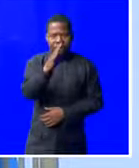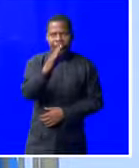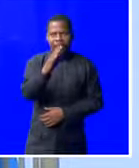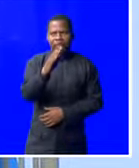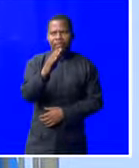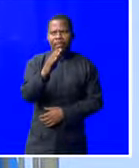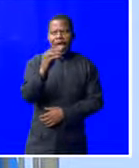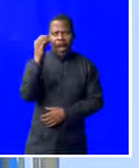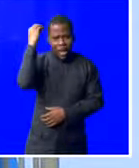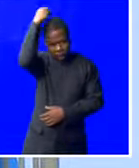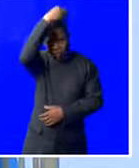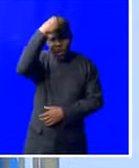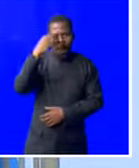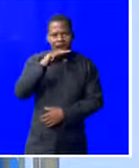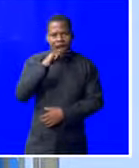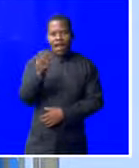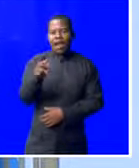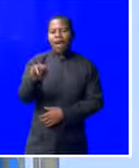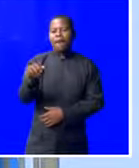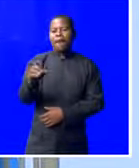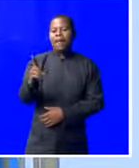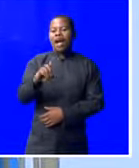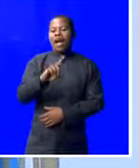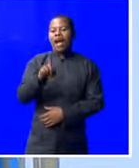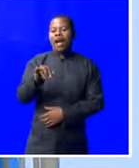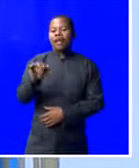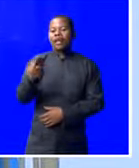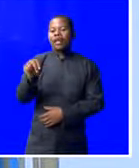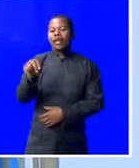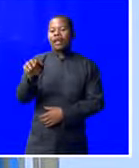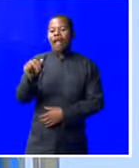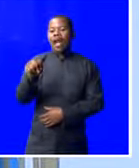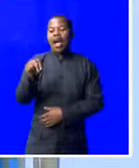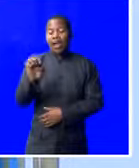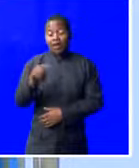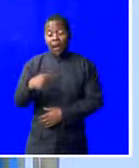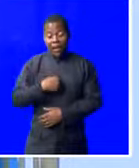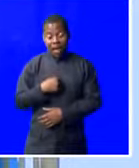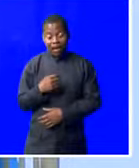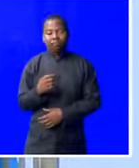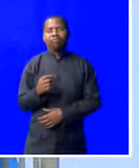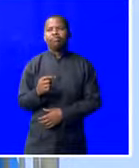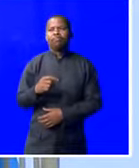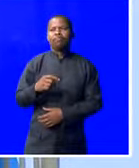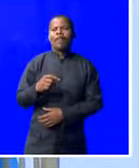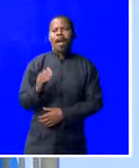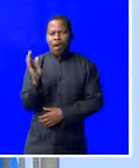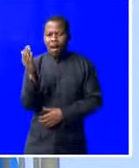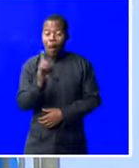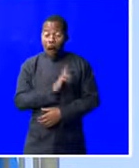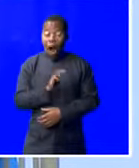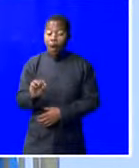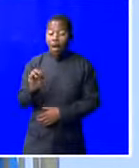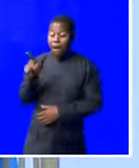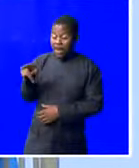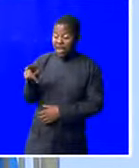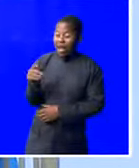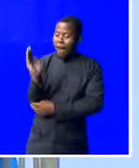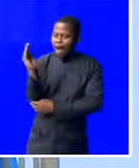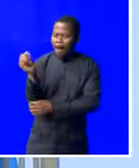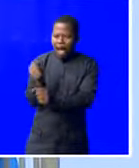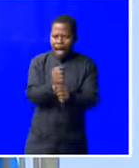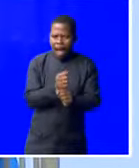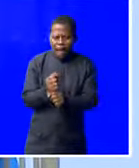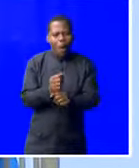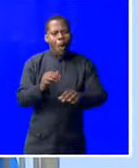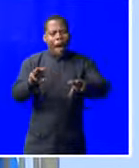ngisukuma nje lapha ngiva lelunga leParliament nalibeka likhuluma ngendlela yekwakha kuthula